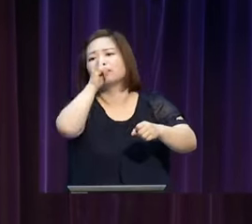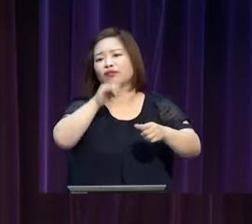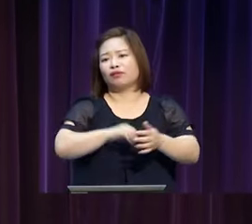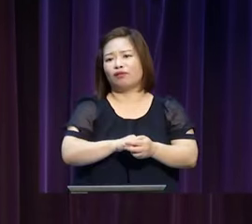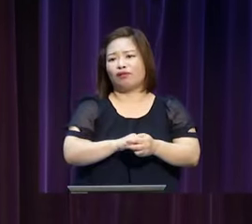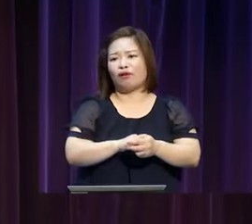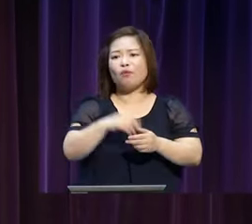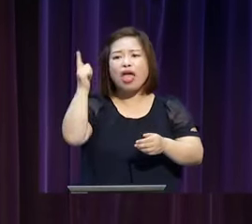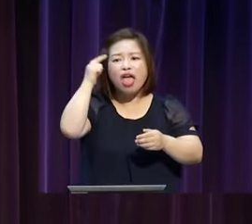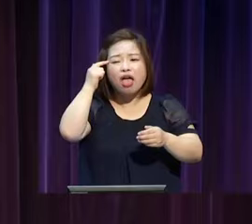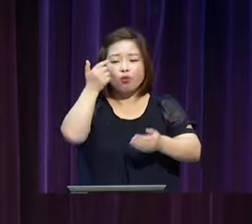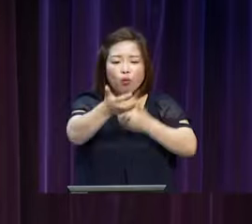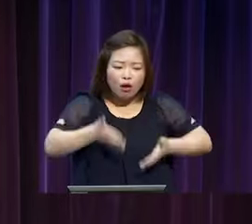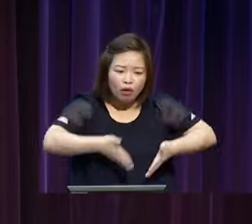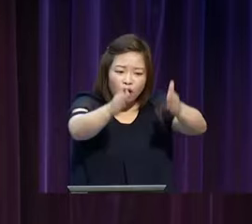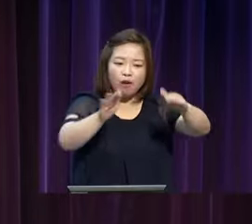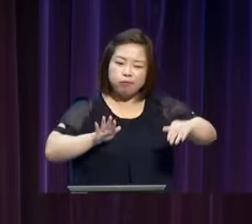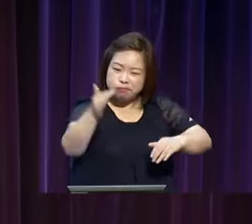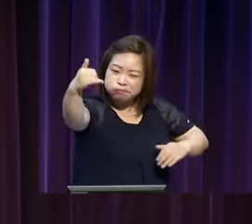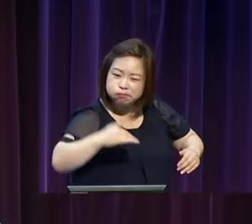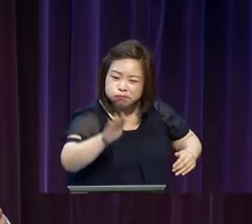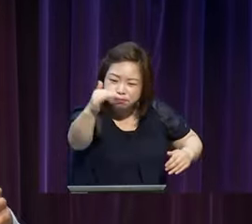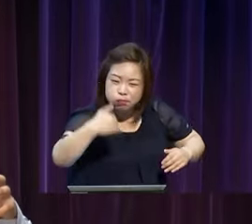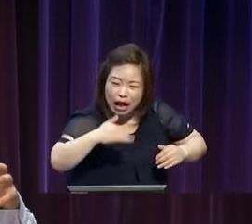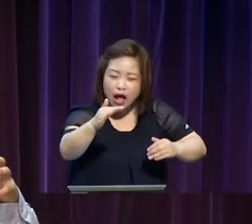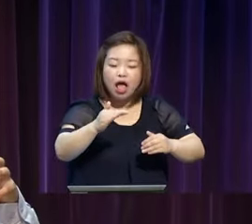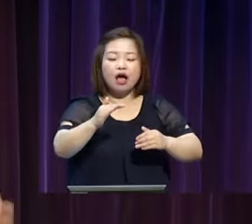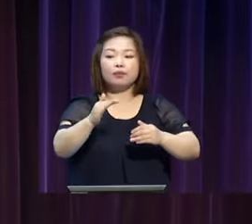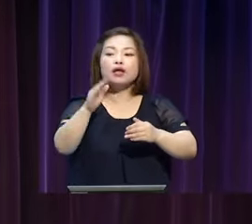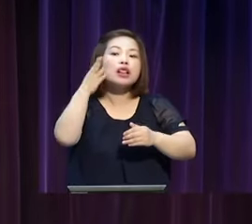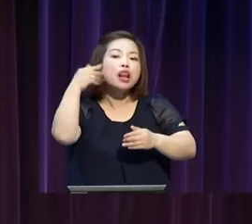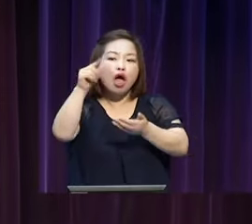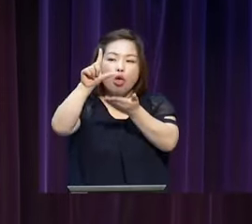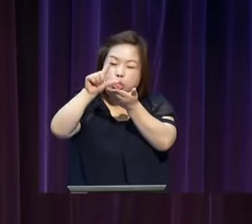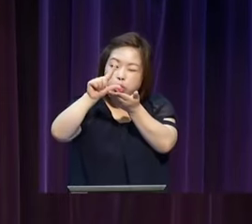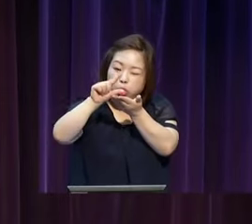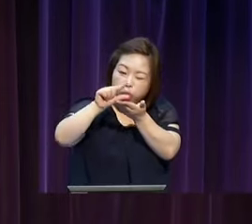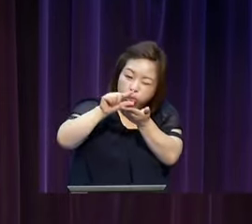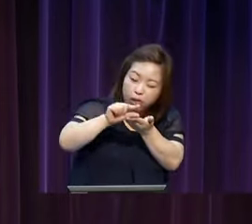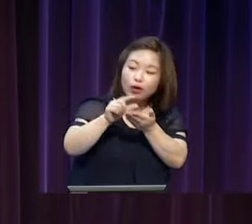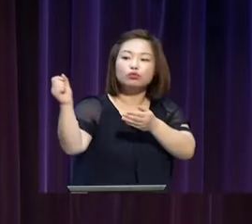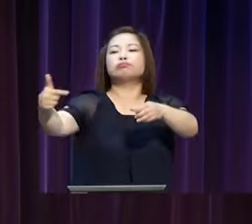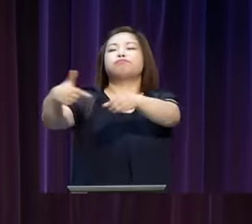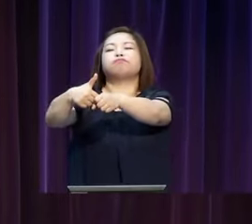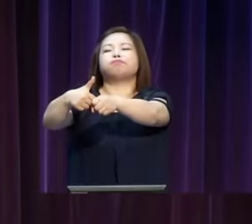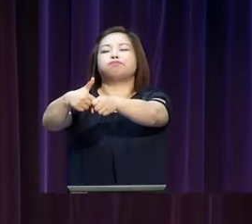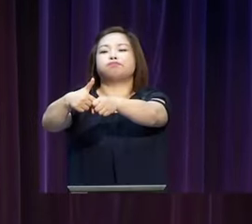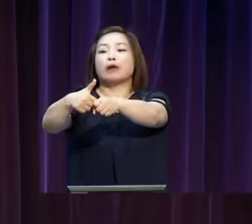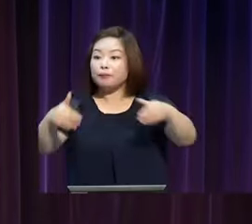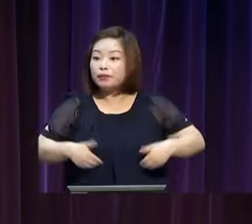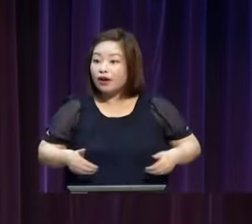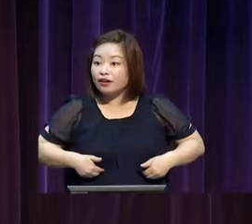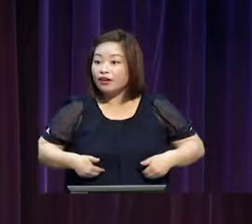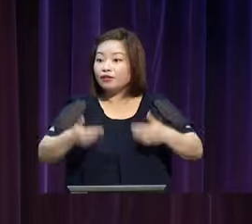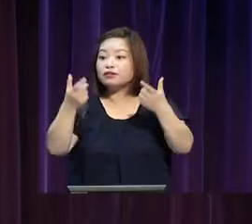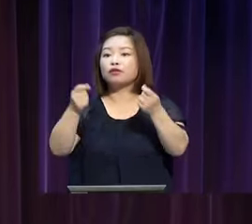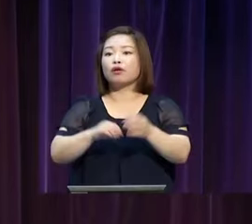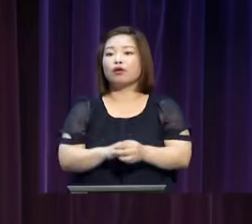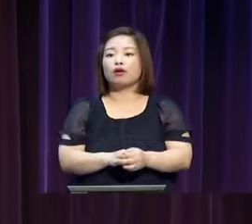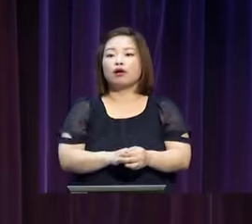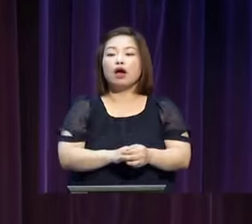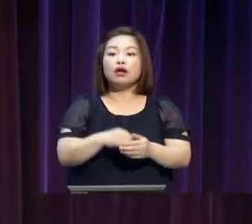많이 타는 사람들은, 그러니까 내가 신앙생활을 잘 하려면, 차를 기름 안 떨어지고 잘